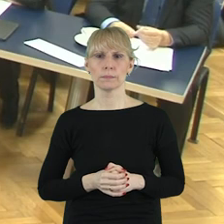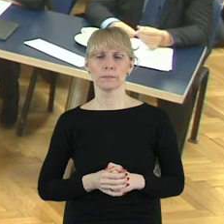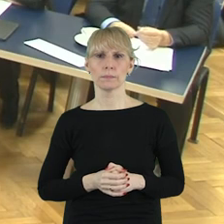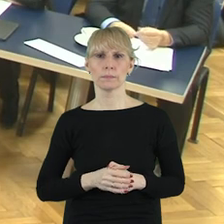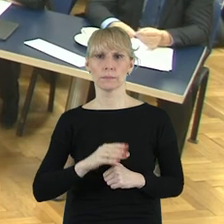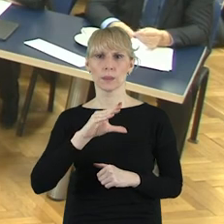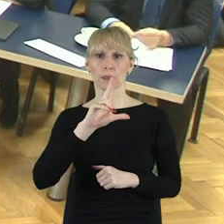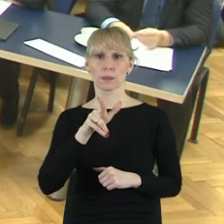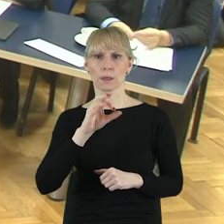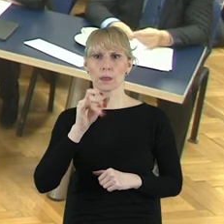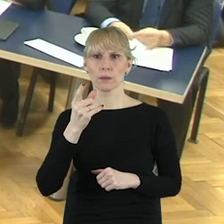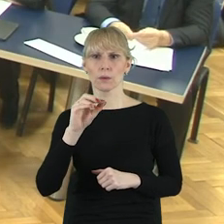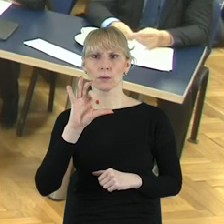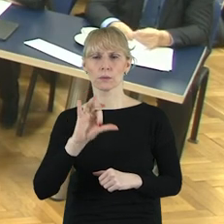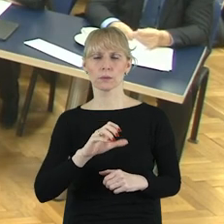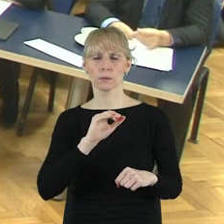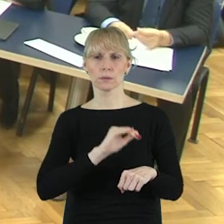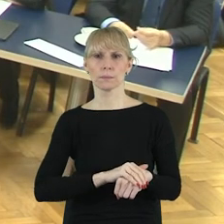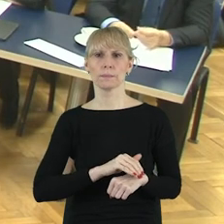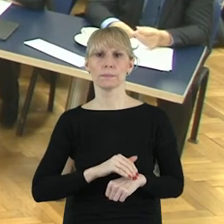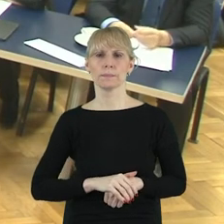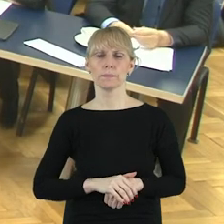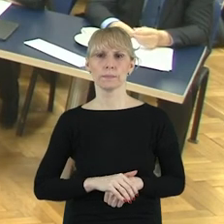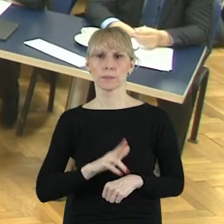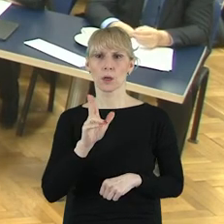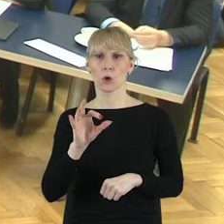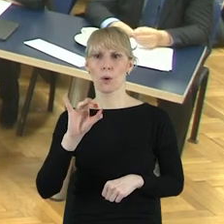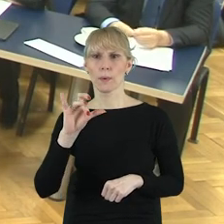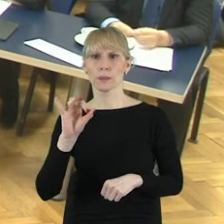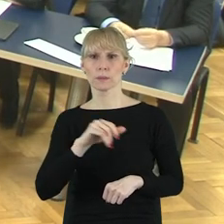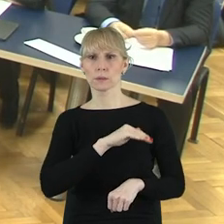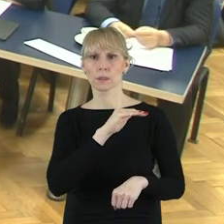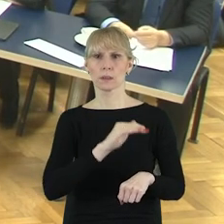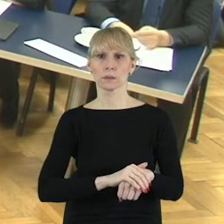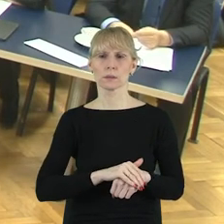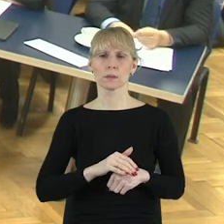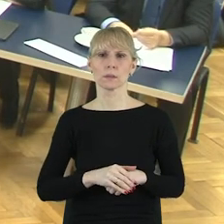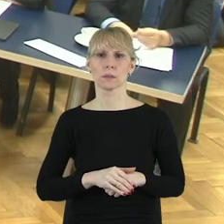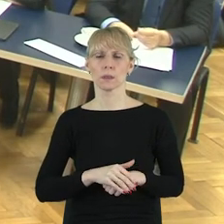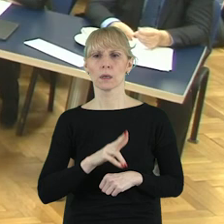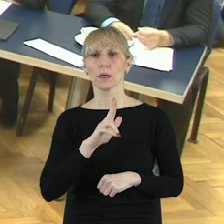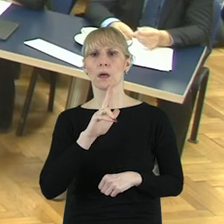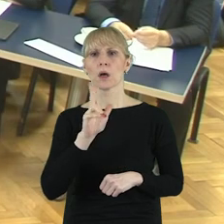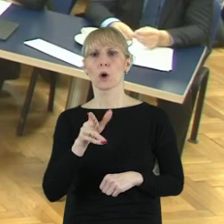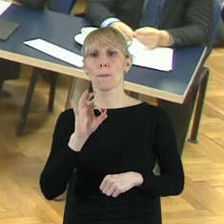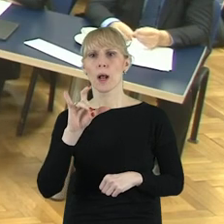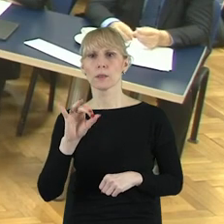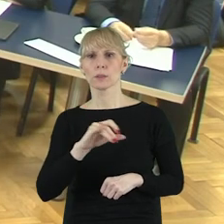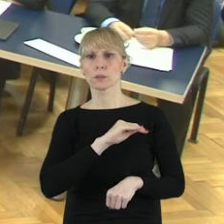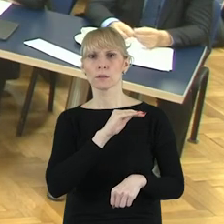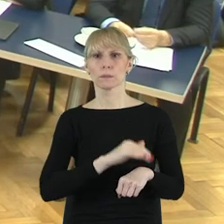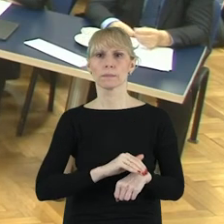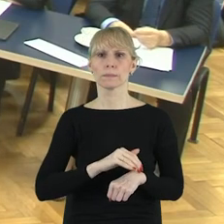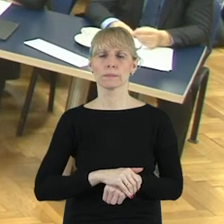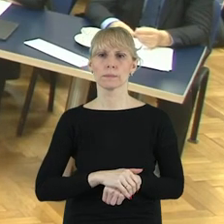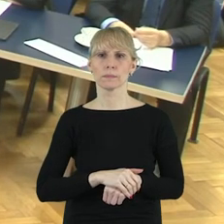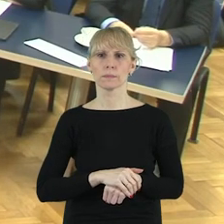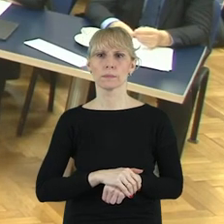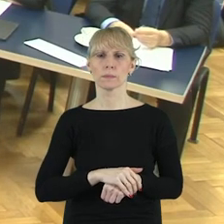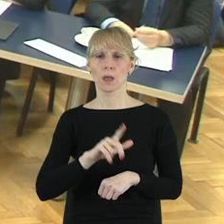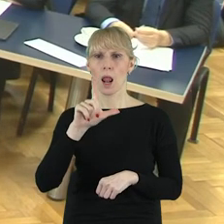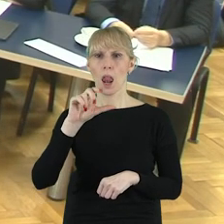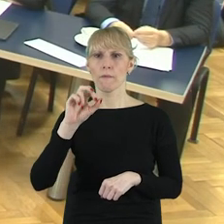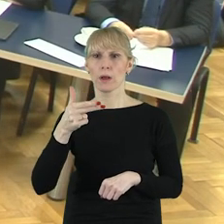Koperska Iwona za. Pan radny Paweł Kowalczyk. Za. Pani radna Iwona Lewandowska. Przeciw. Pan radny